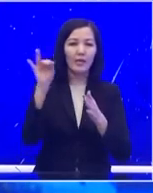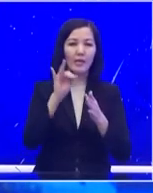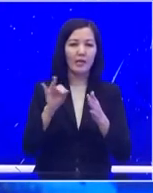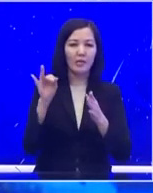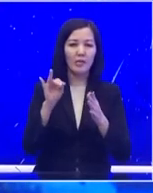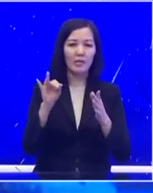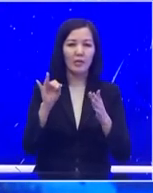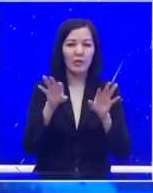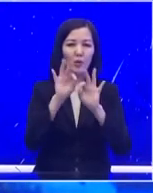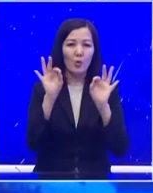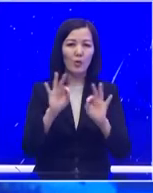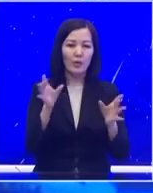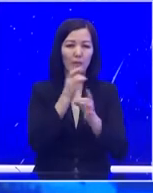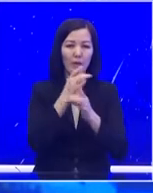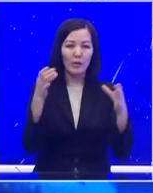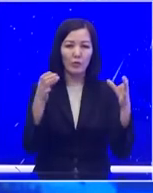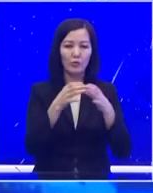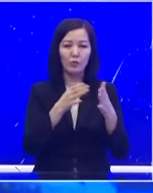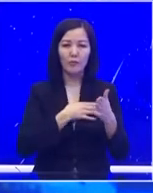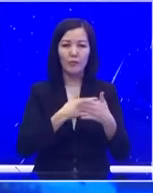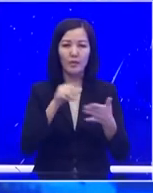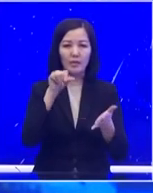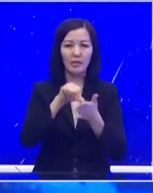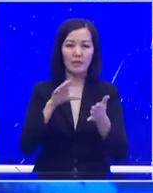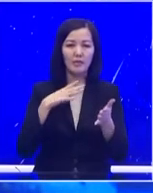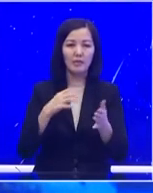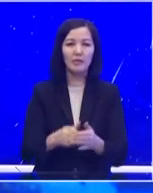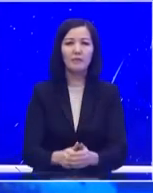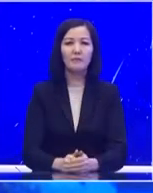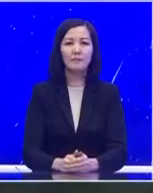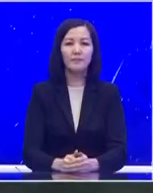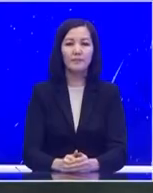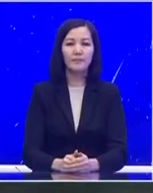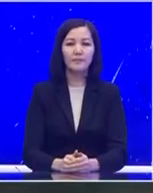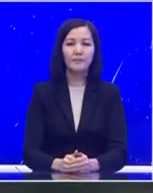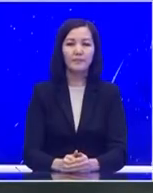бөлек өнерпаздар мен мәдени ұжымдарда белсенді кірісті.